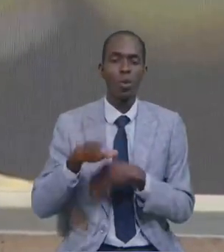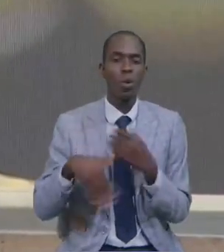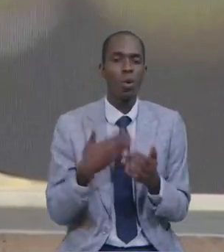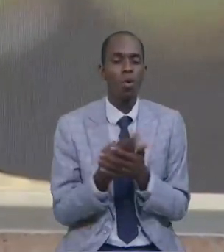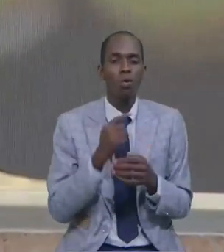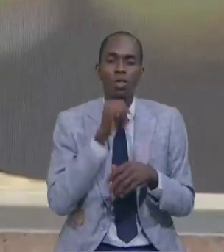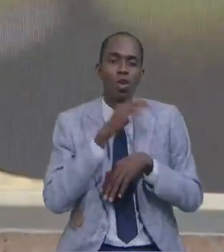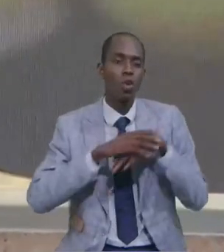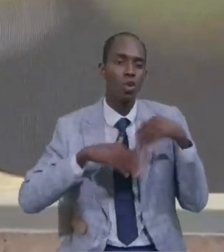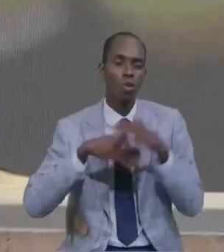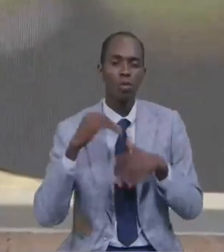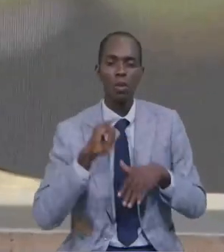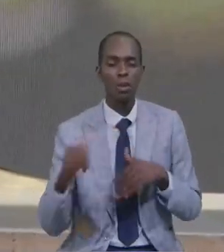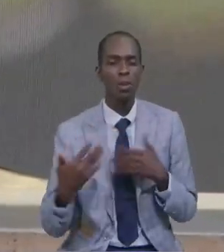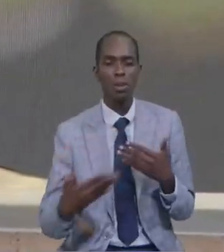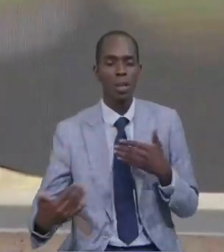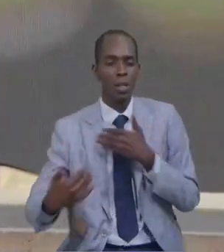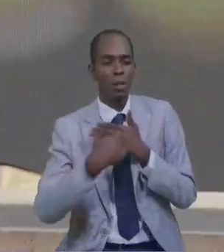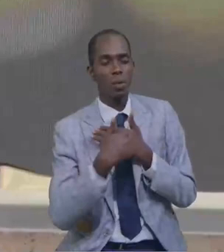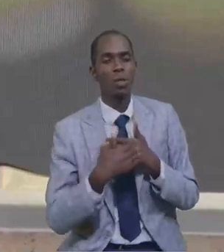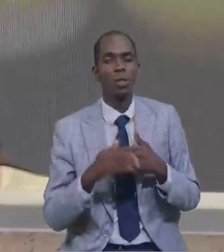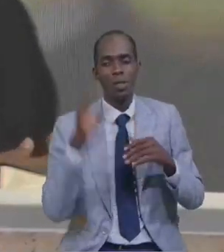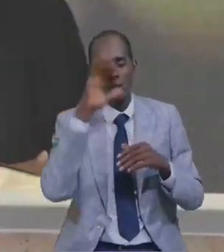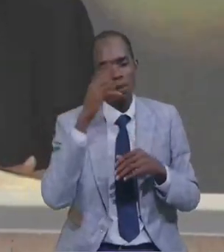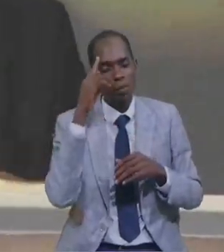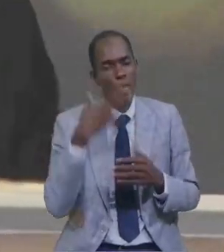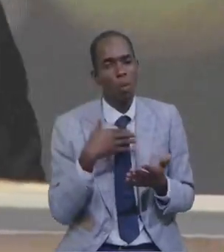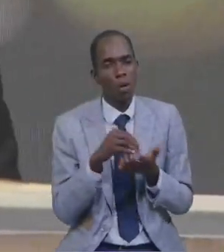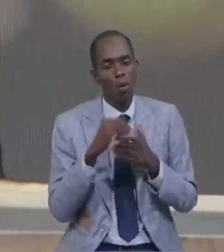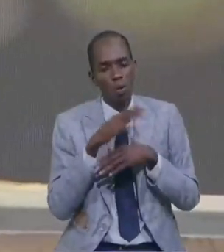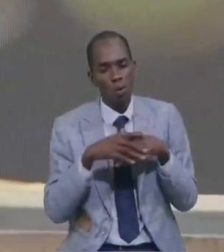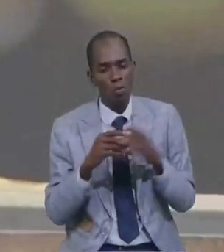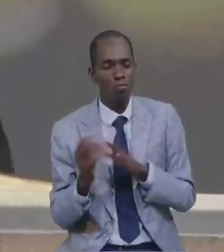tu exaltes la loyauté au-dessus des convenances.